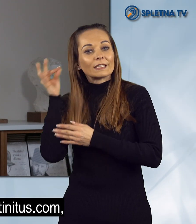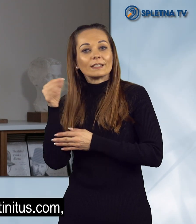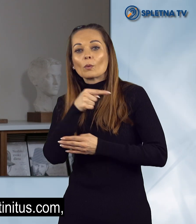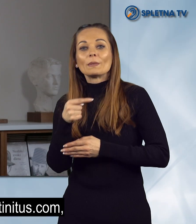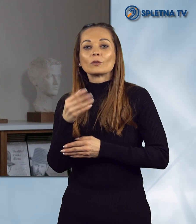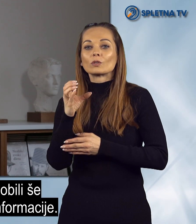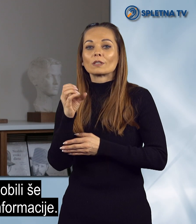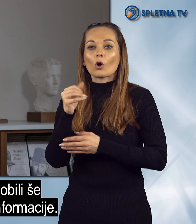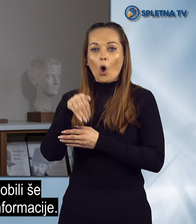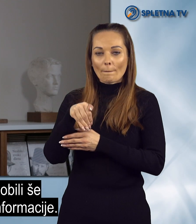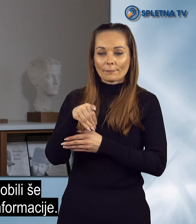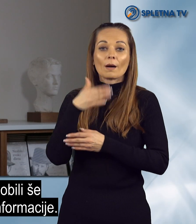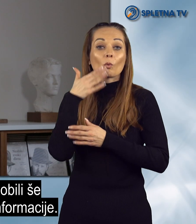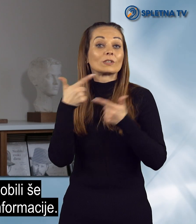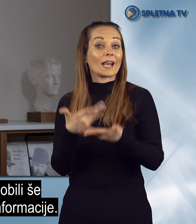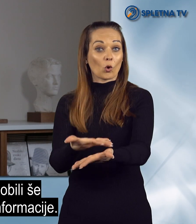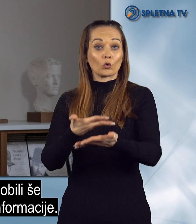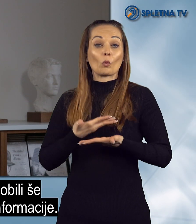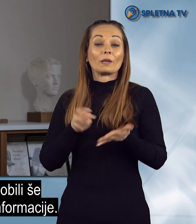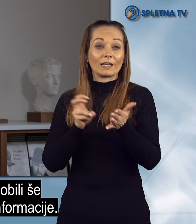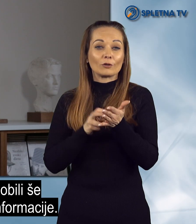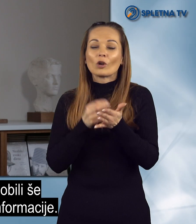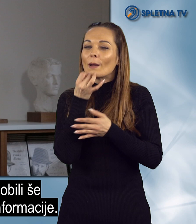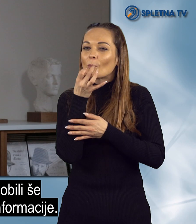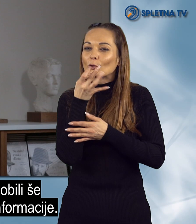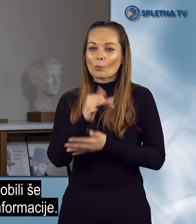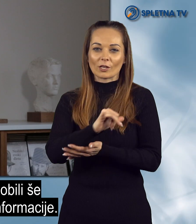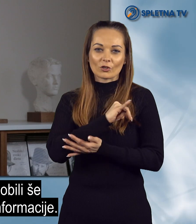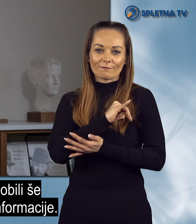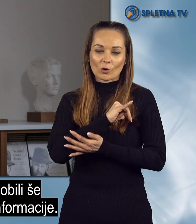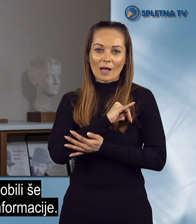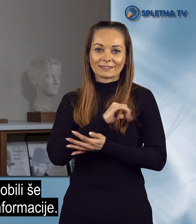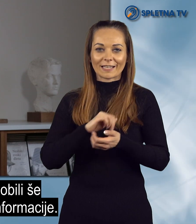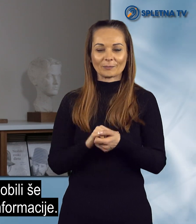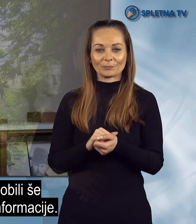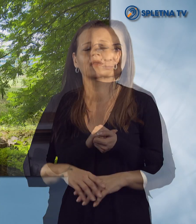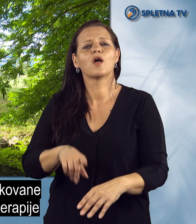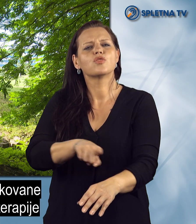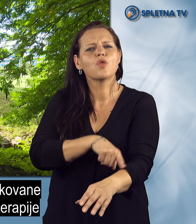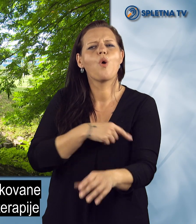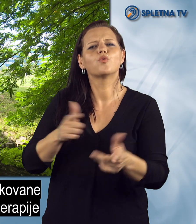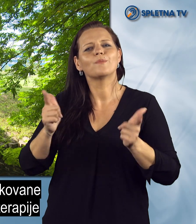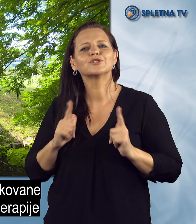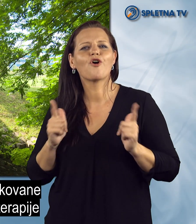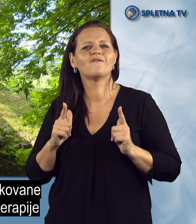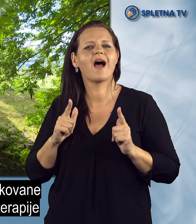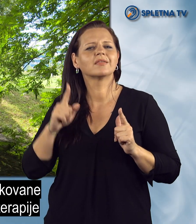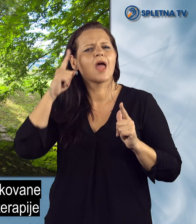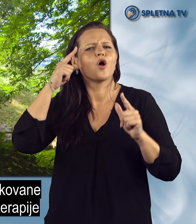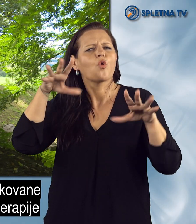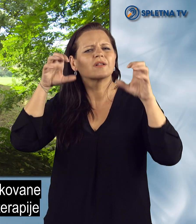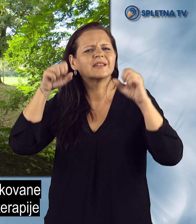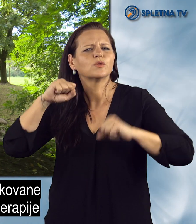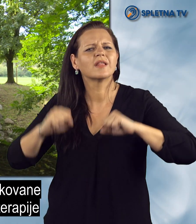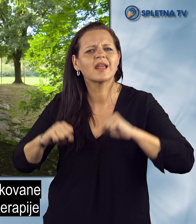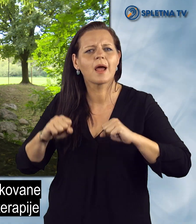skrbzase-tinnitus.com, kjer boste v bistvu lahko dobili še podrobnejše informacije. Dolgo pričakovane